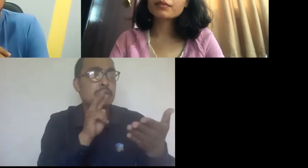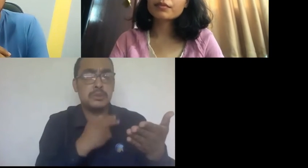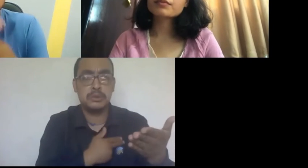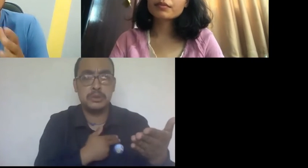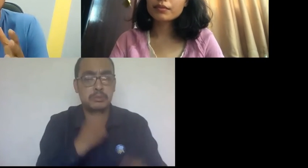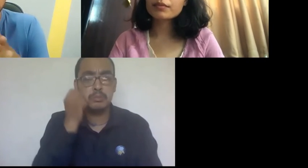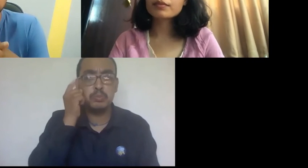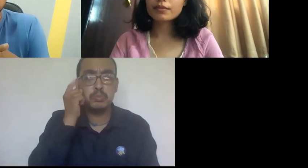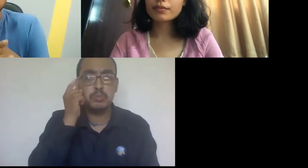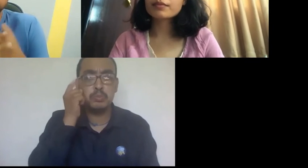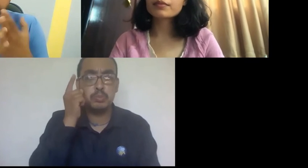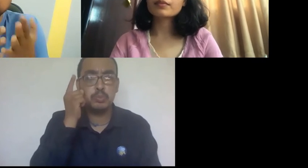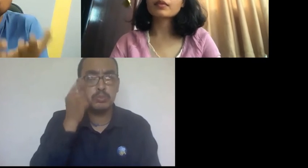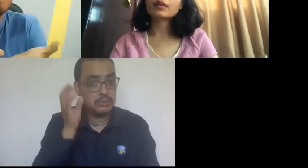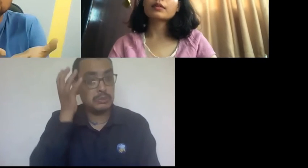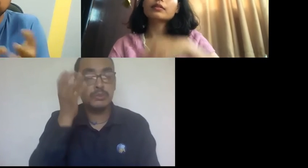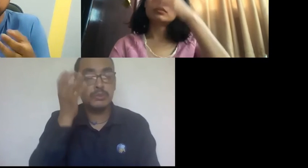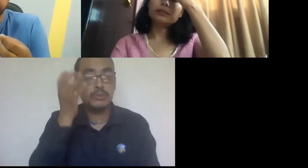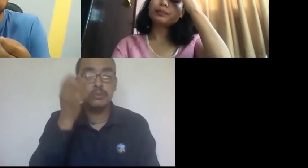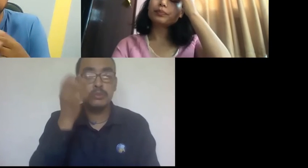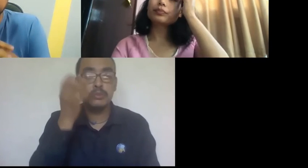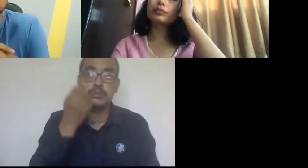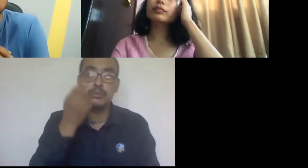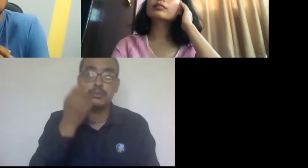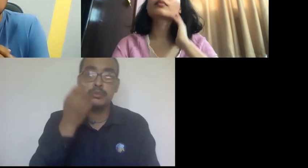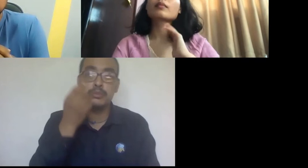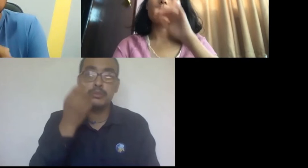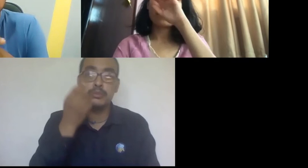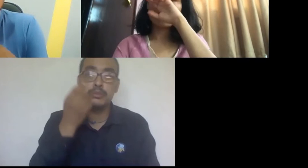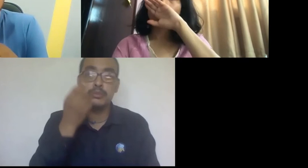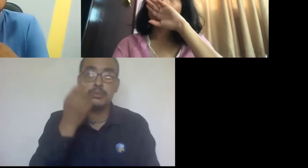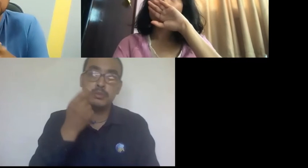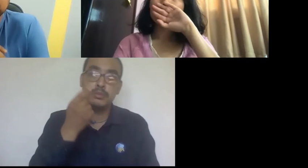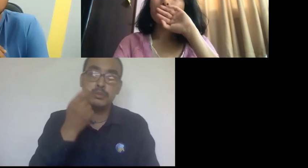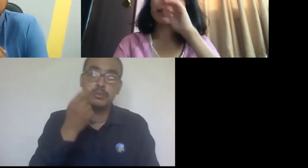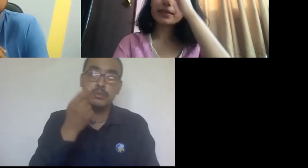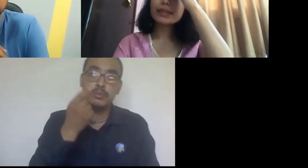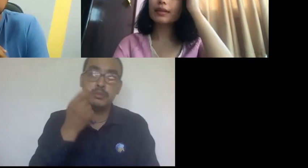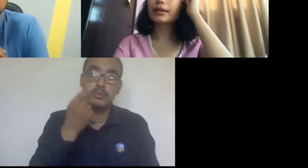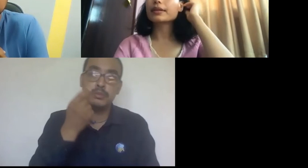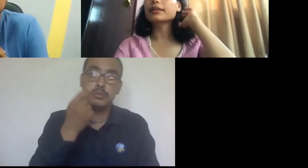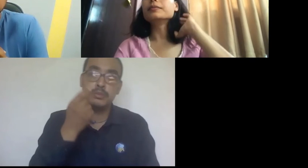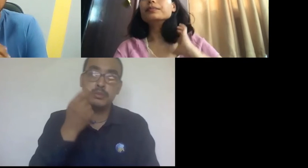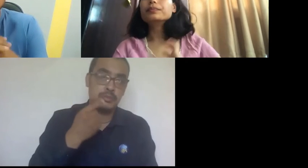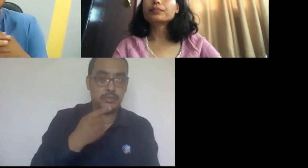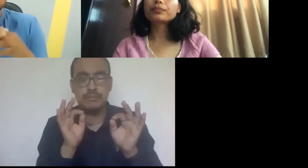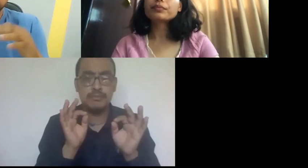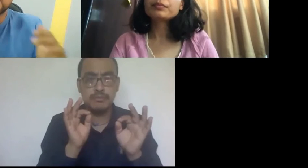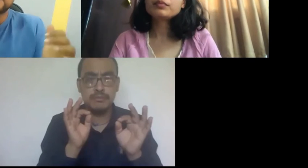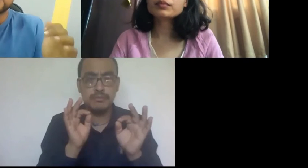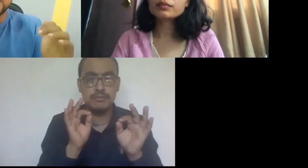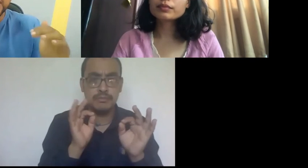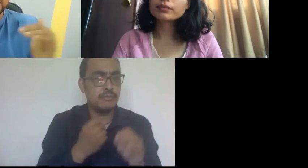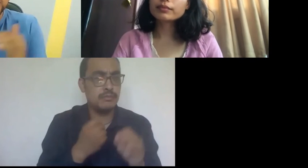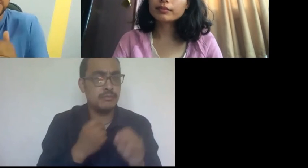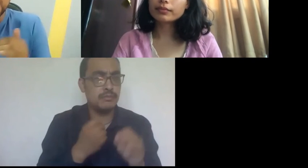होइन रिस उठेको चाहिँ देखाउँछौँ कतिपय कुरामा दुःखी हुन्छौँ हामीले स्याड रियाक्सन गर्छौँ तर त्यसमा हेडको रियाक्सनहरू राखेको छैन नि त होइन सबै